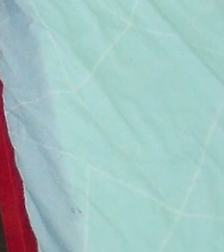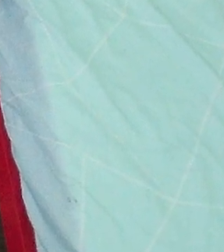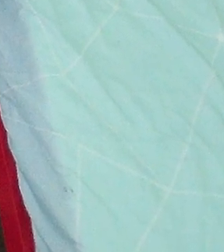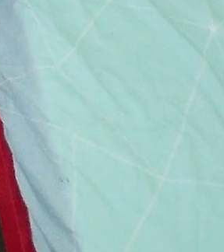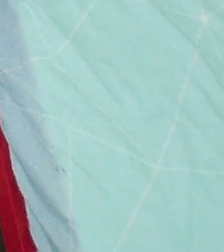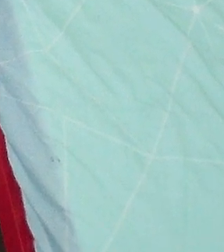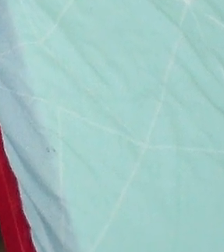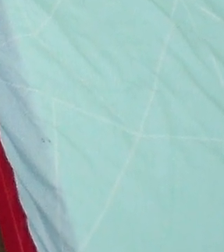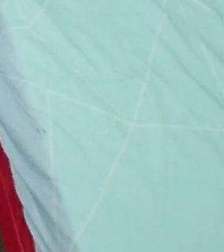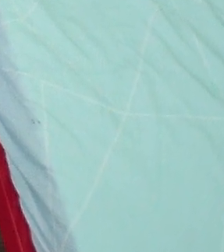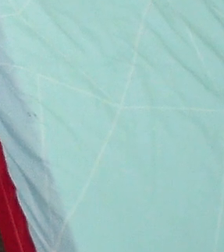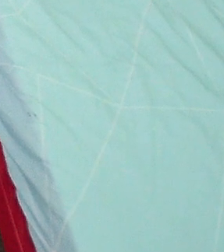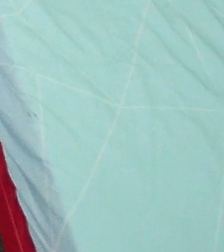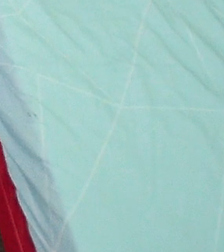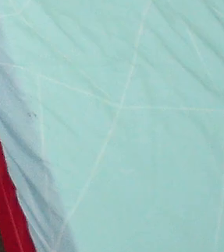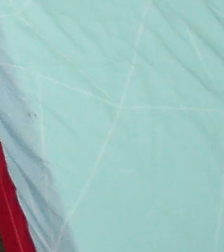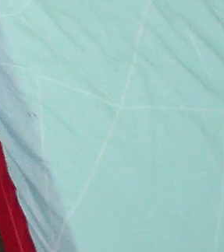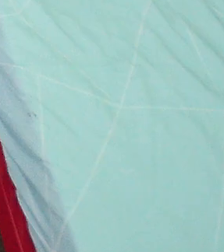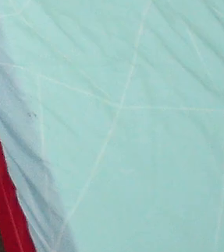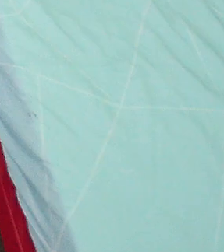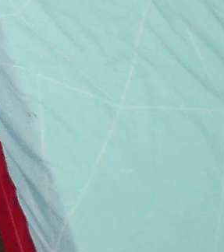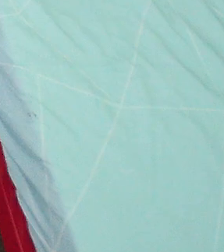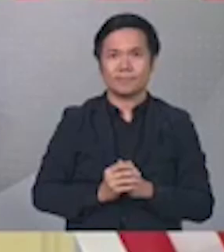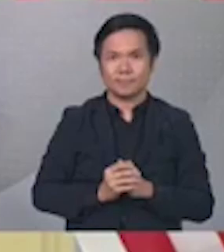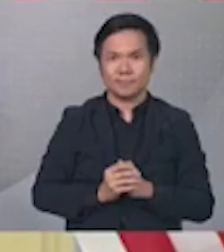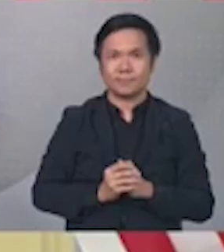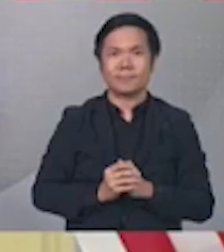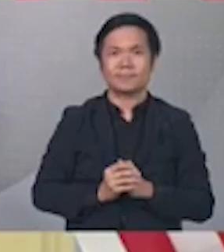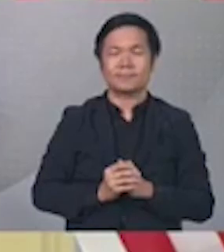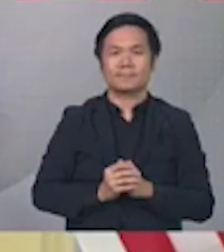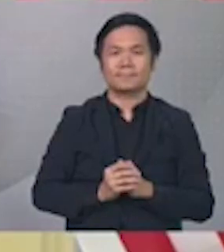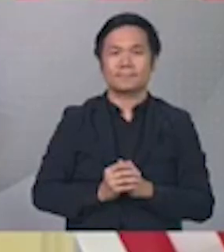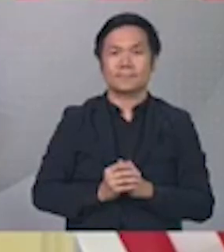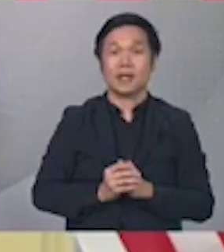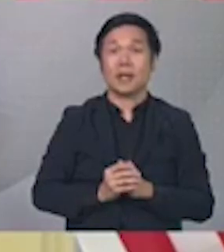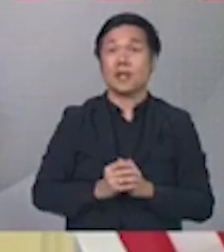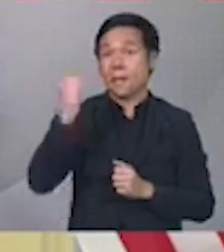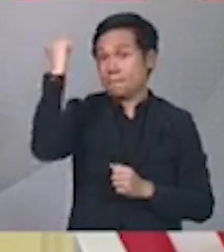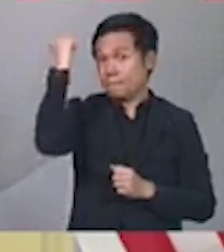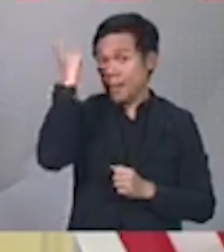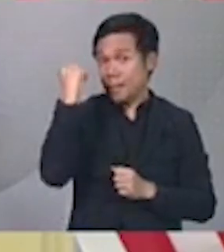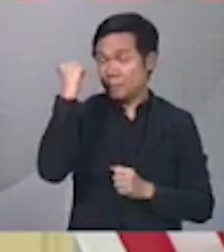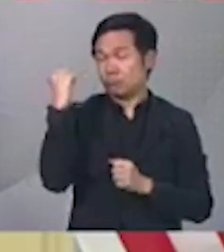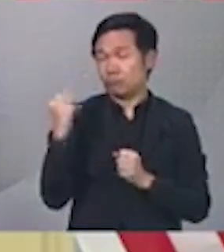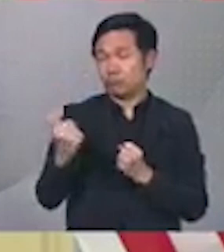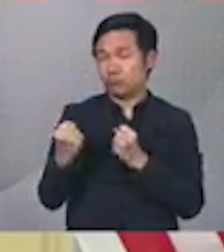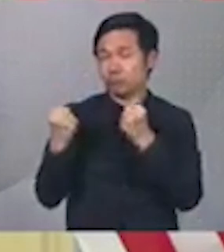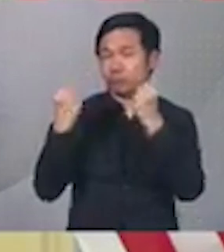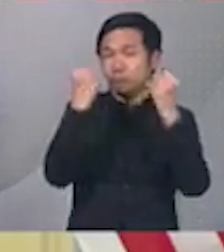disanitasi sebelum mereka berlepas Setibanya di drop-off Point